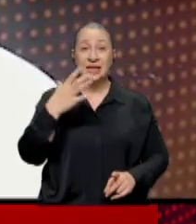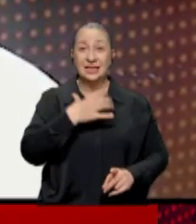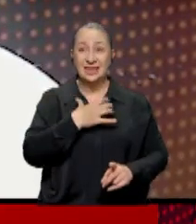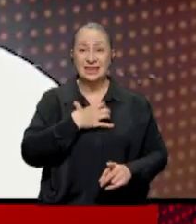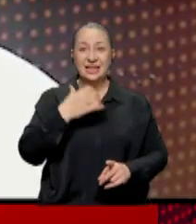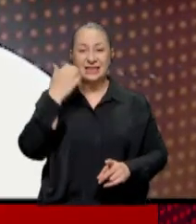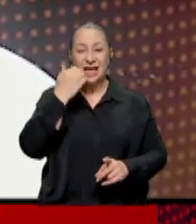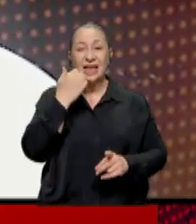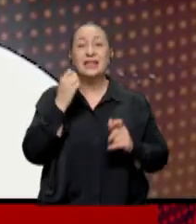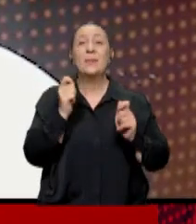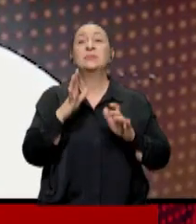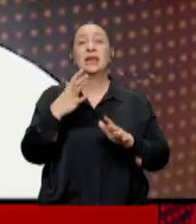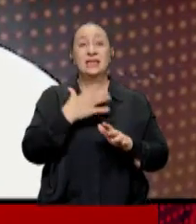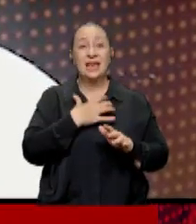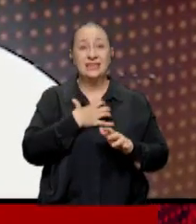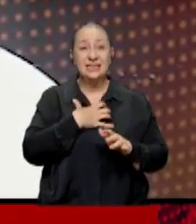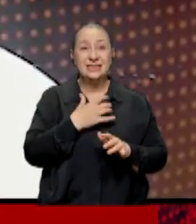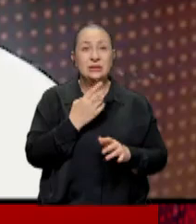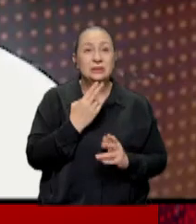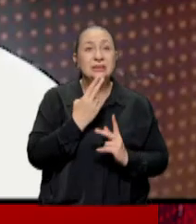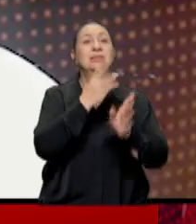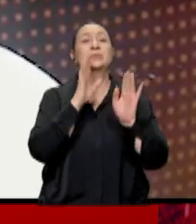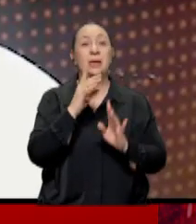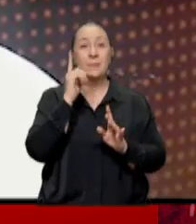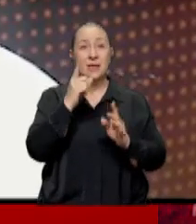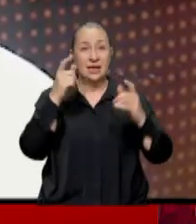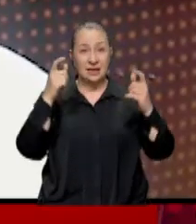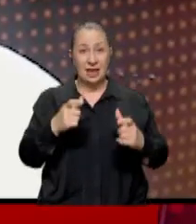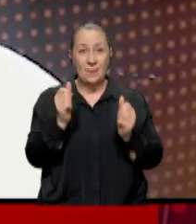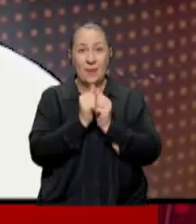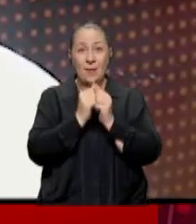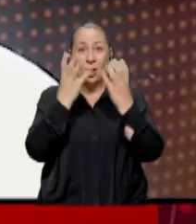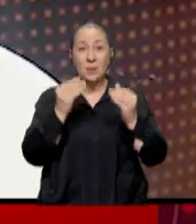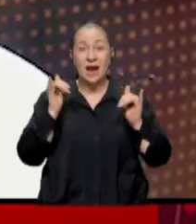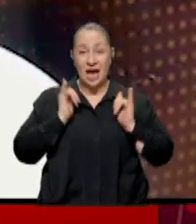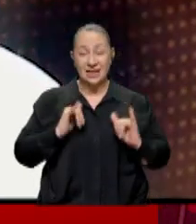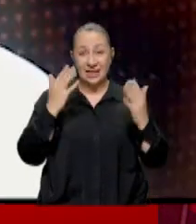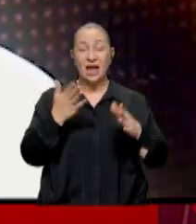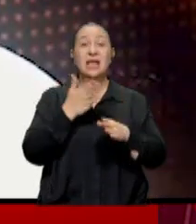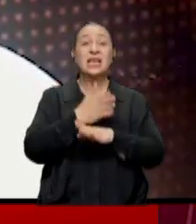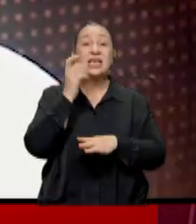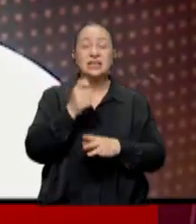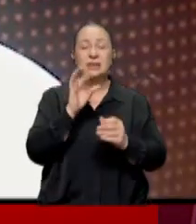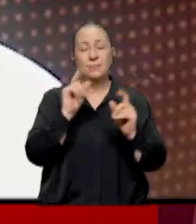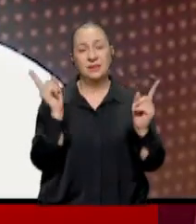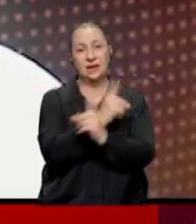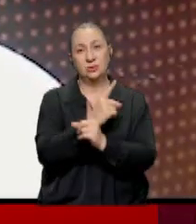kendisini yalanlayamayacak ya da kendisine ses çıkaramayacak bir kitleyle beraber olmanın rahatlığıyla gerçeklerin tam